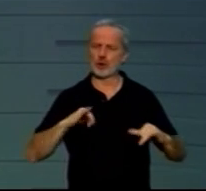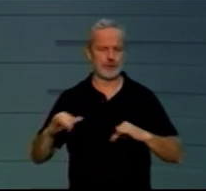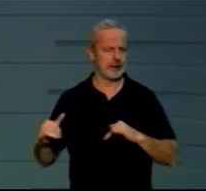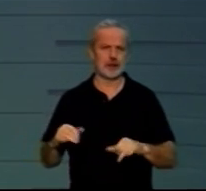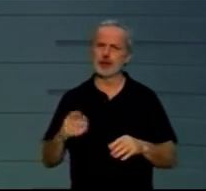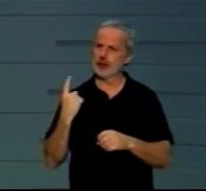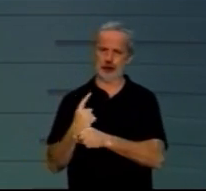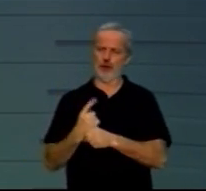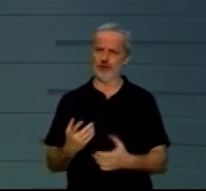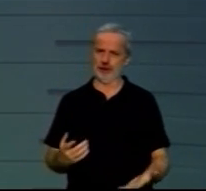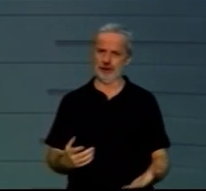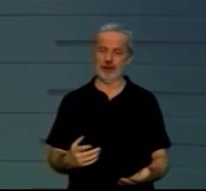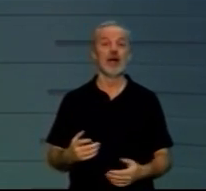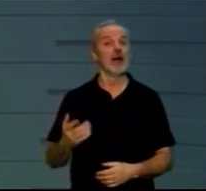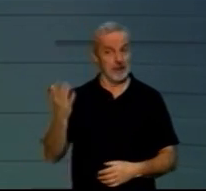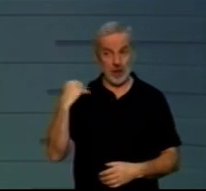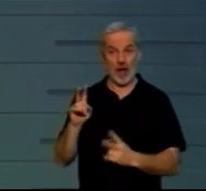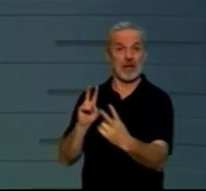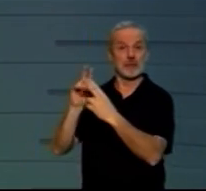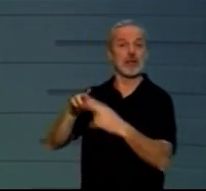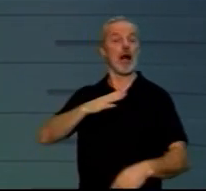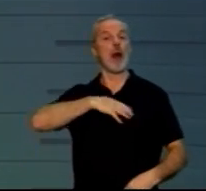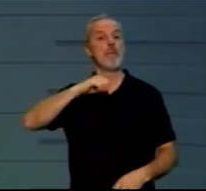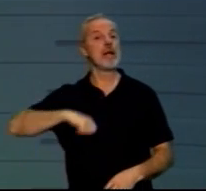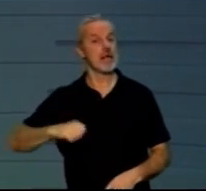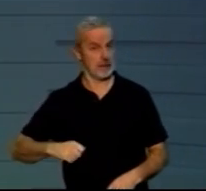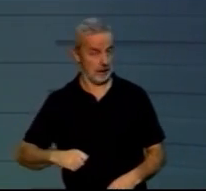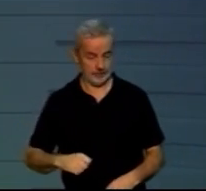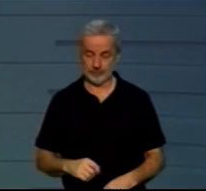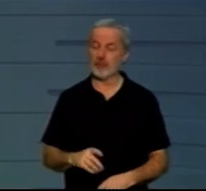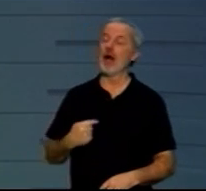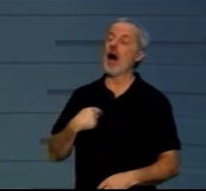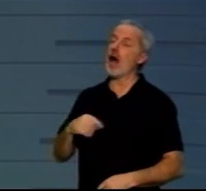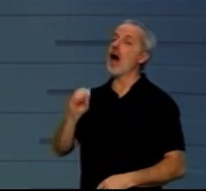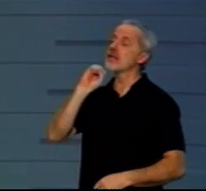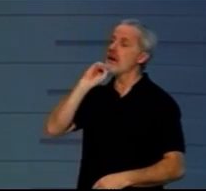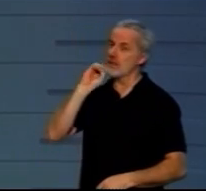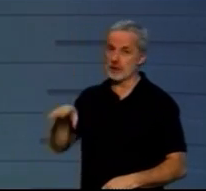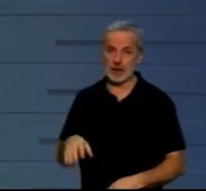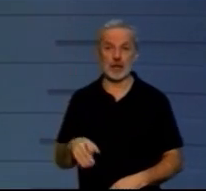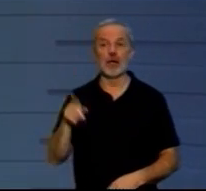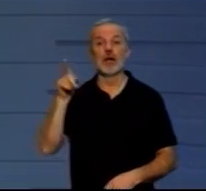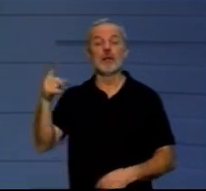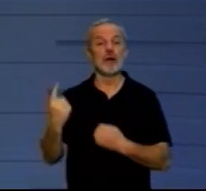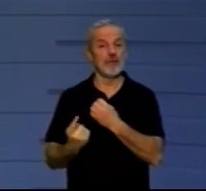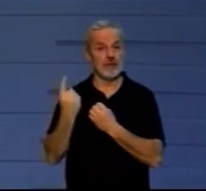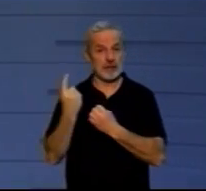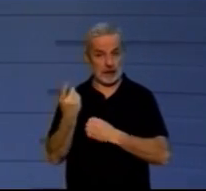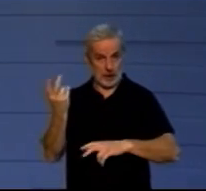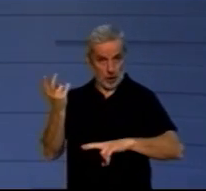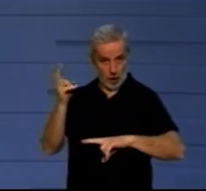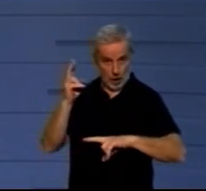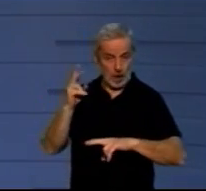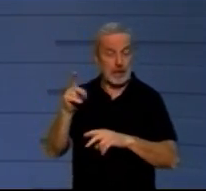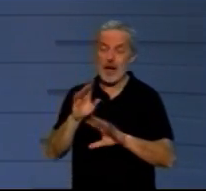jsem se s jedním naším panem ministrem o tom bavil a řekl jsem, že vlastně čím horší výsledky naši závodníci,